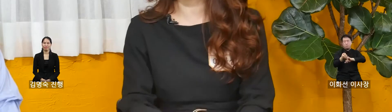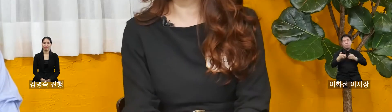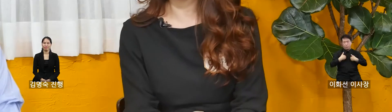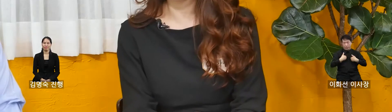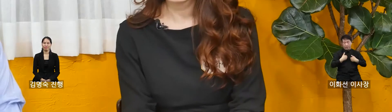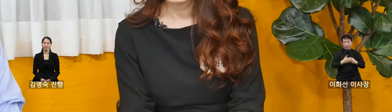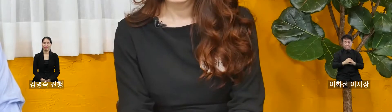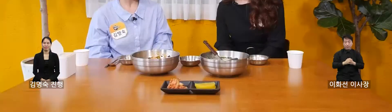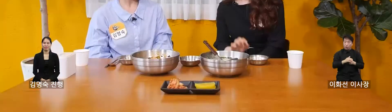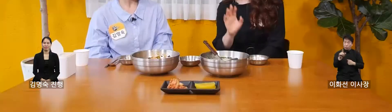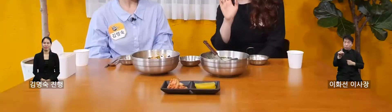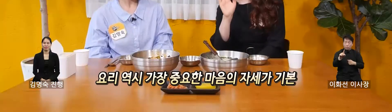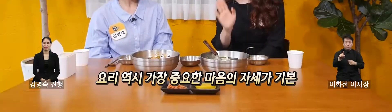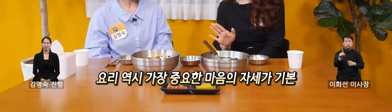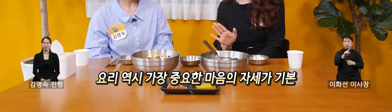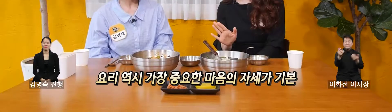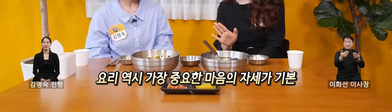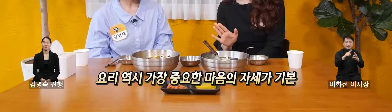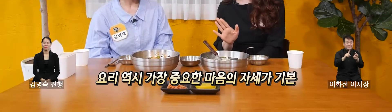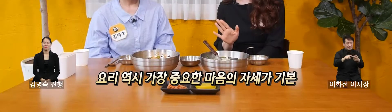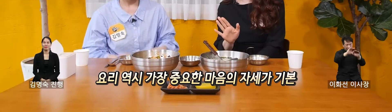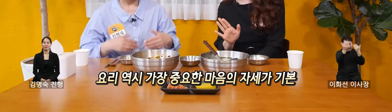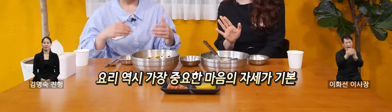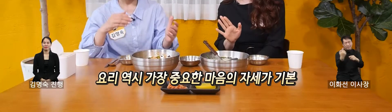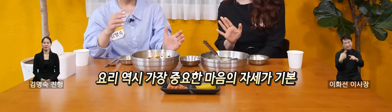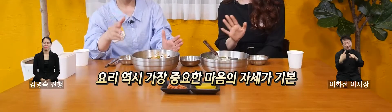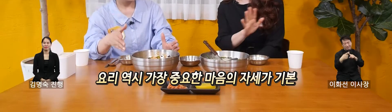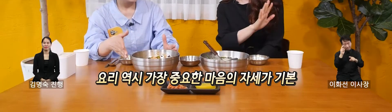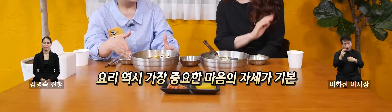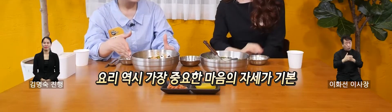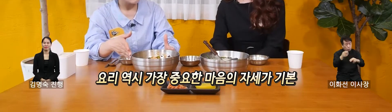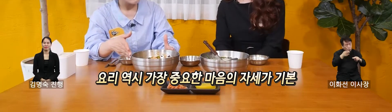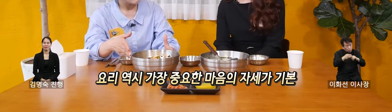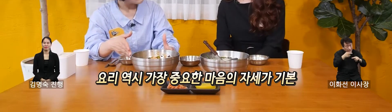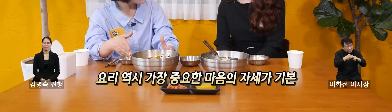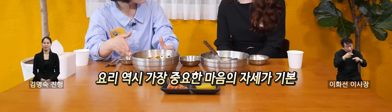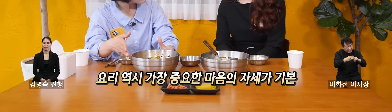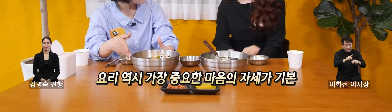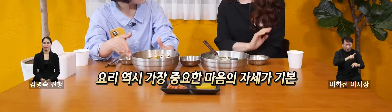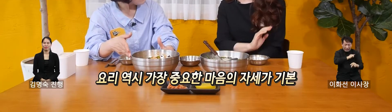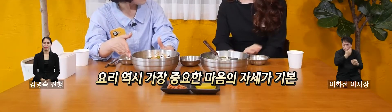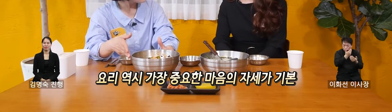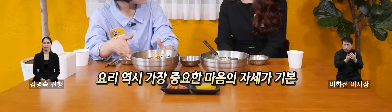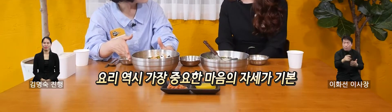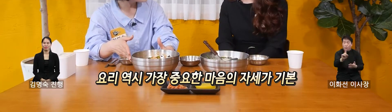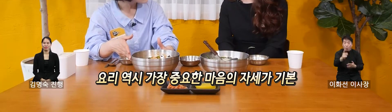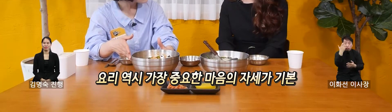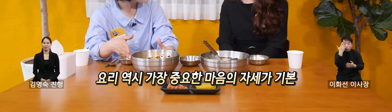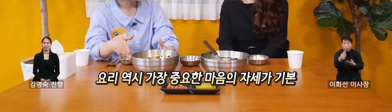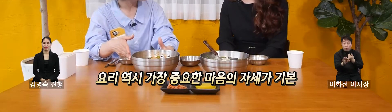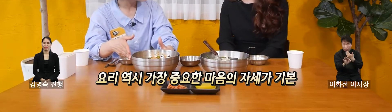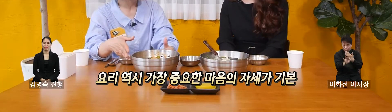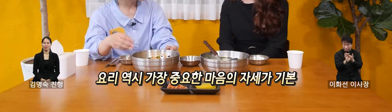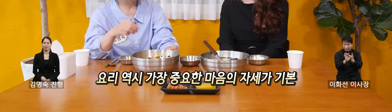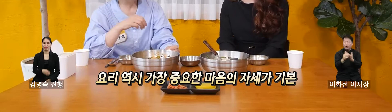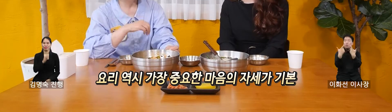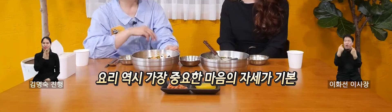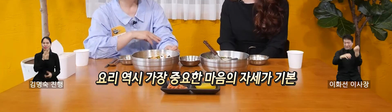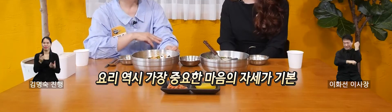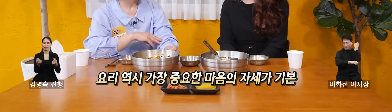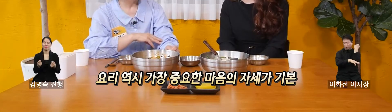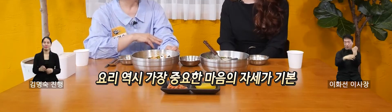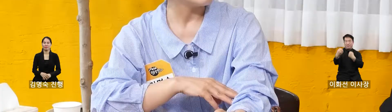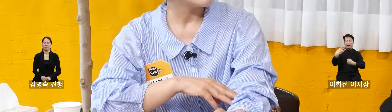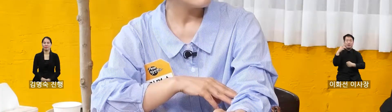요리의 기본은 요리의 가장 중요한 게 뭐냐고 물으면 아마 여기도, 우리 사장님이 예, 똑같은 대답을 하지 않을까요?